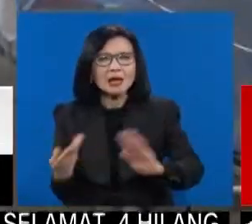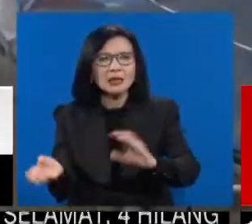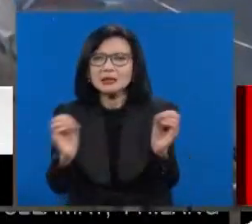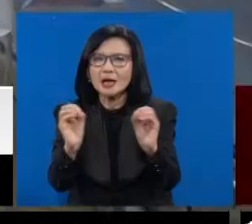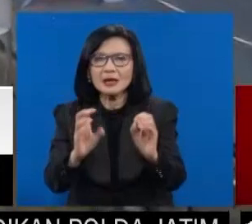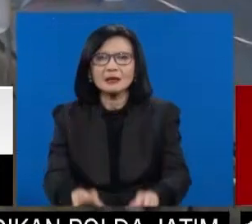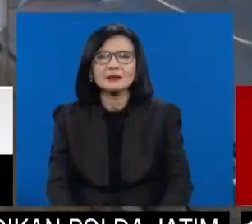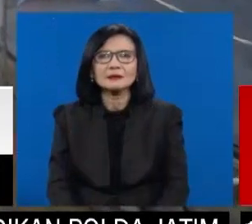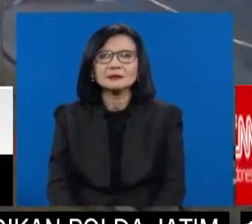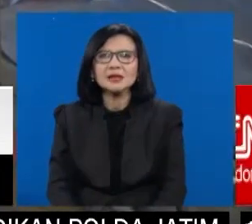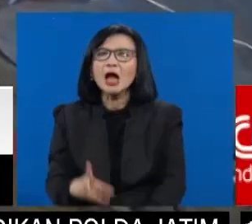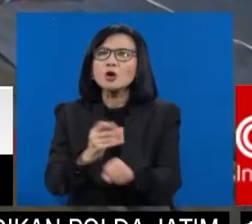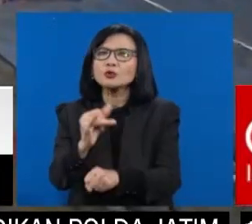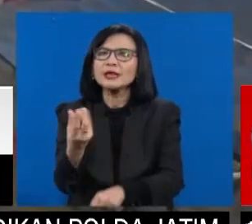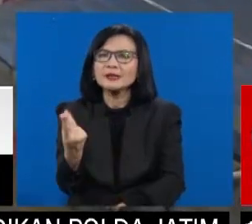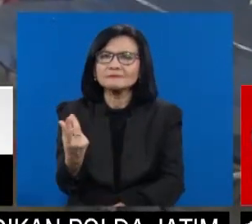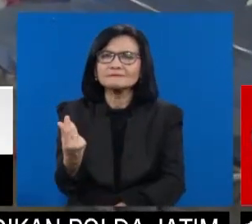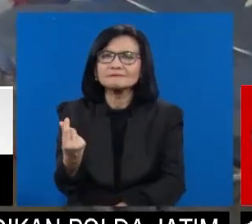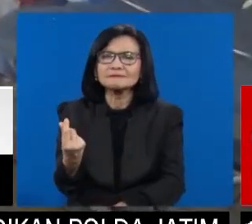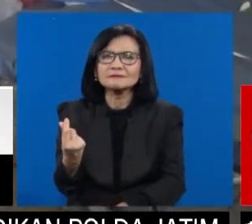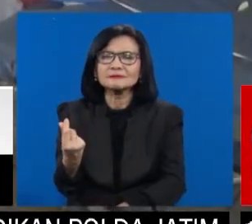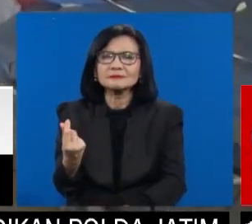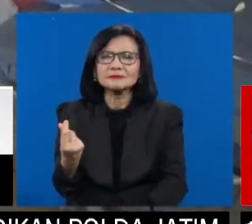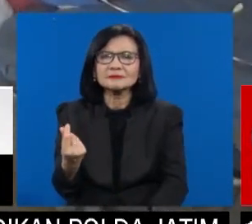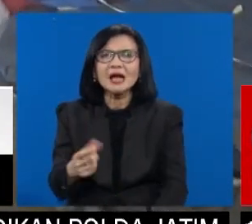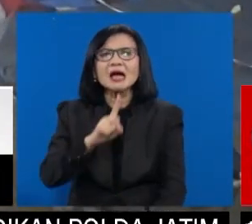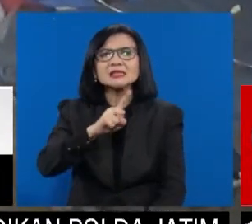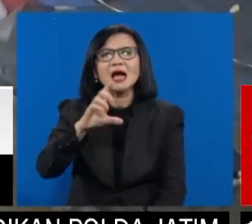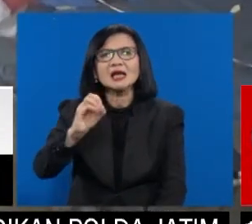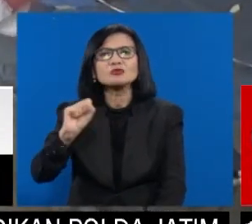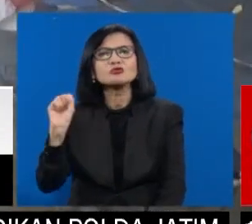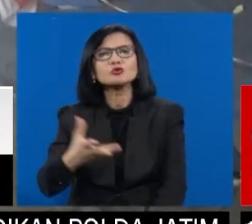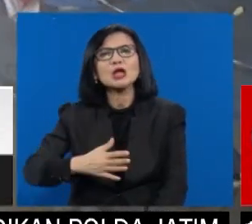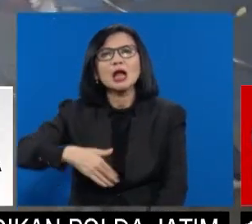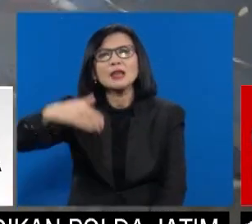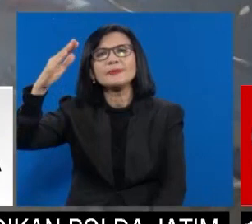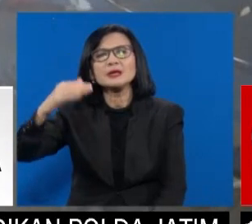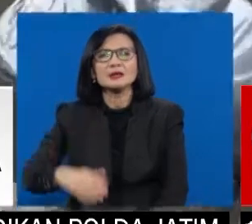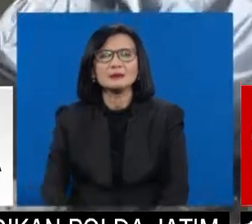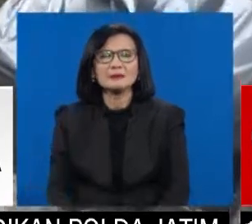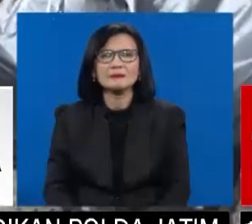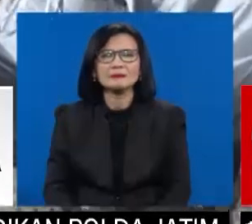ini. Kerugian material diperkirakan mencapai ratusan juta rupiah.